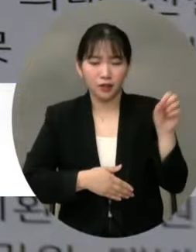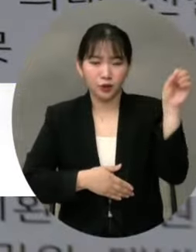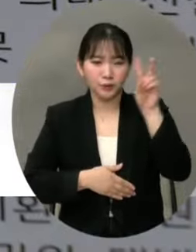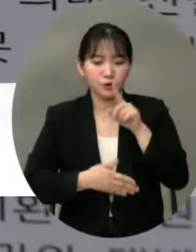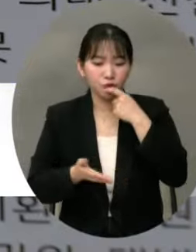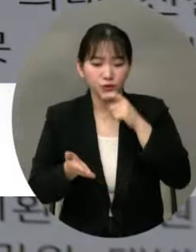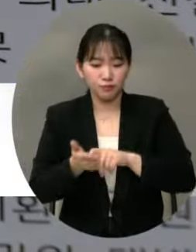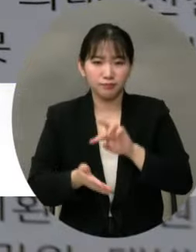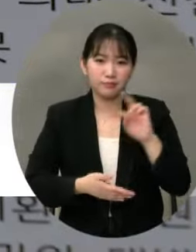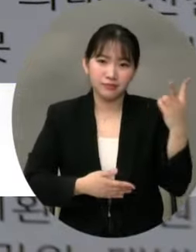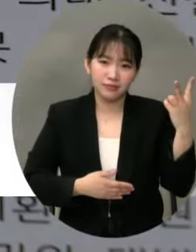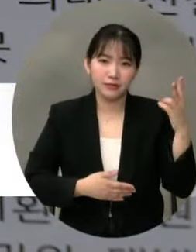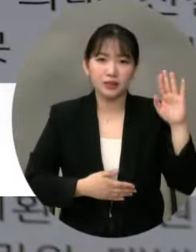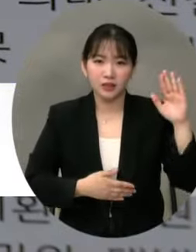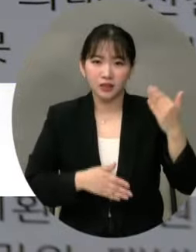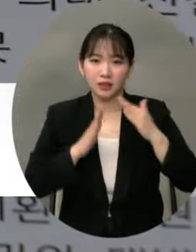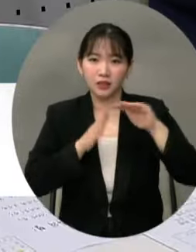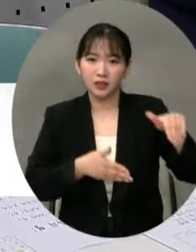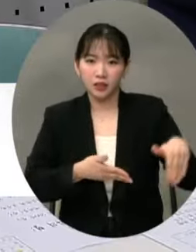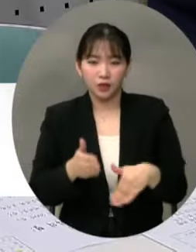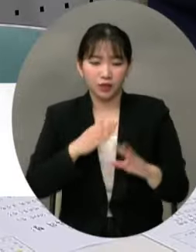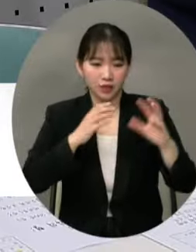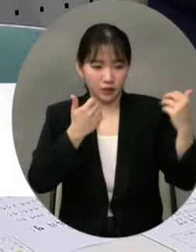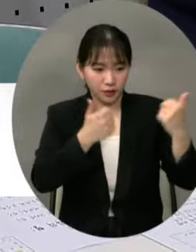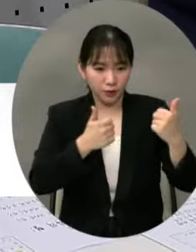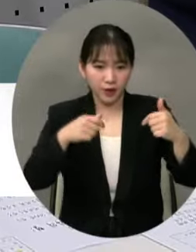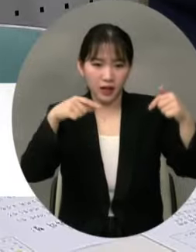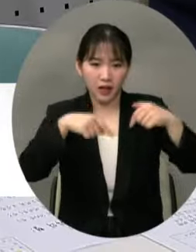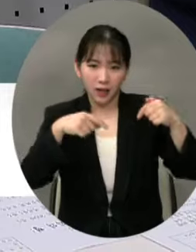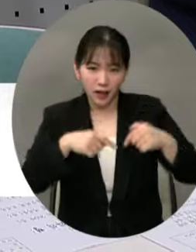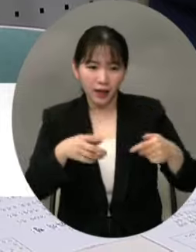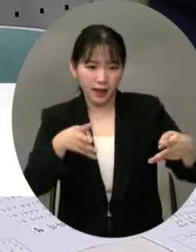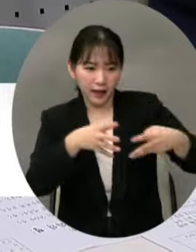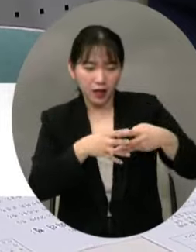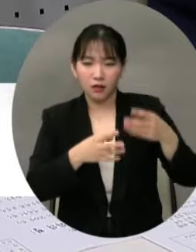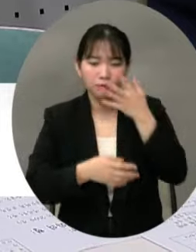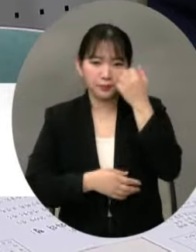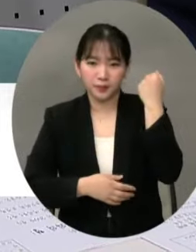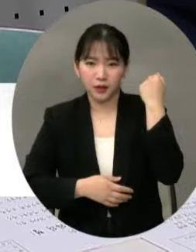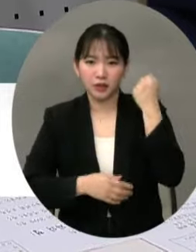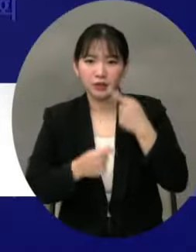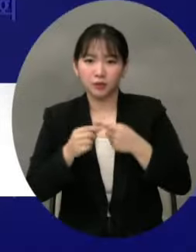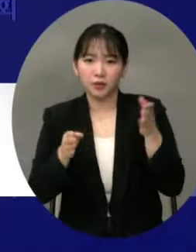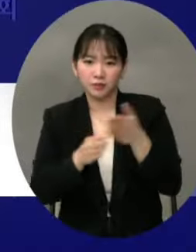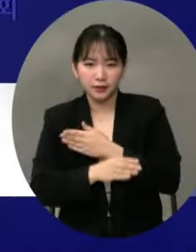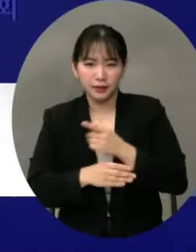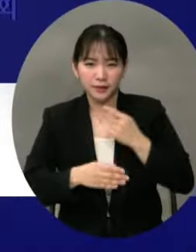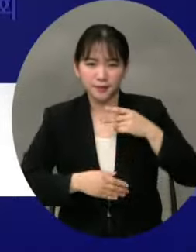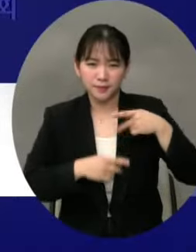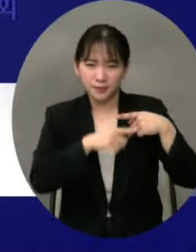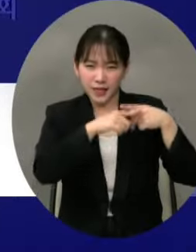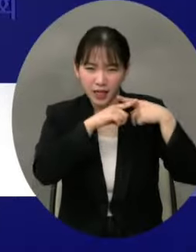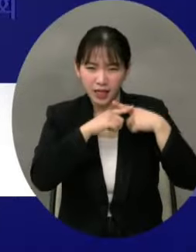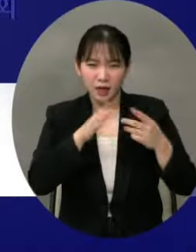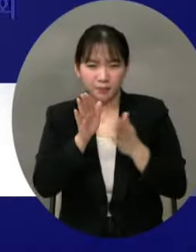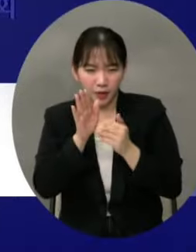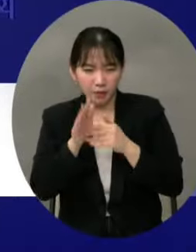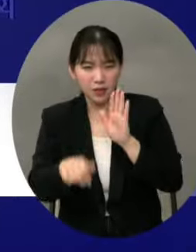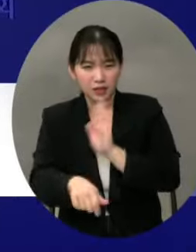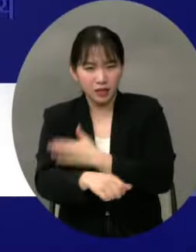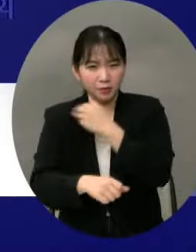뒤집듯 뒤집혔고 전라남도가 의회와 협치를 외면했다며 첫 단추부터 독단과 비밀로 잘못 채운